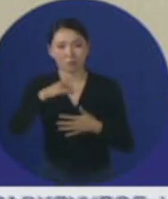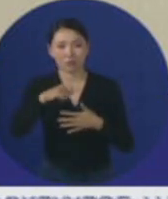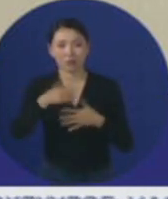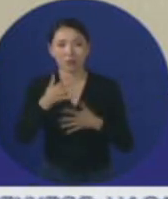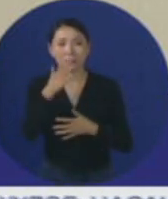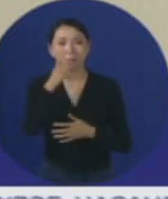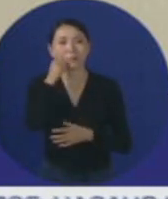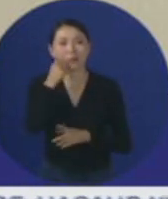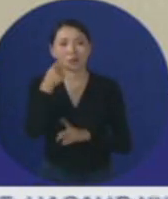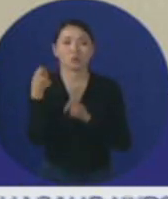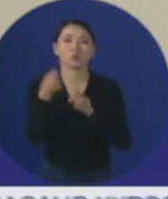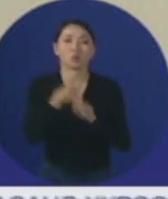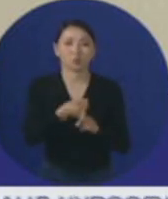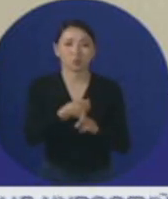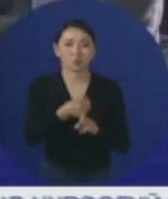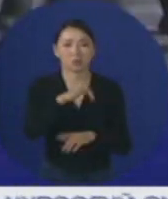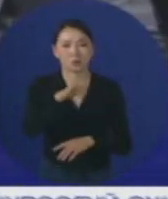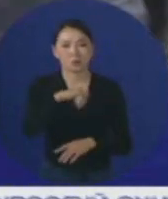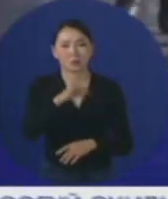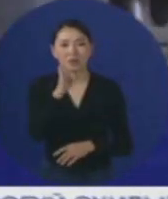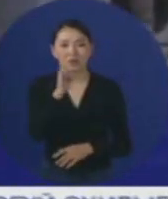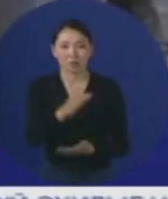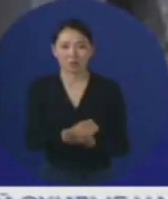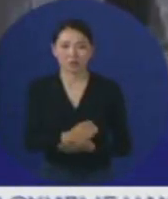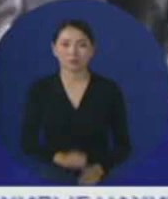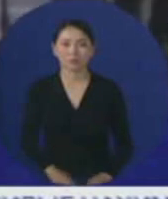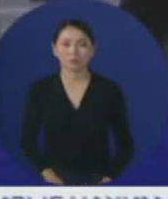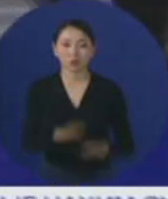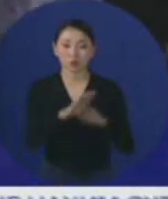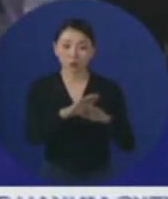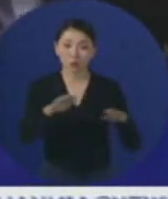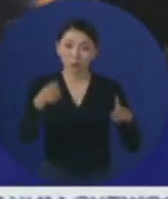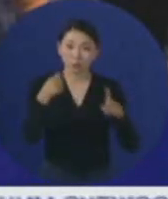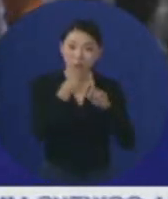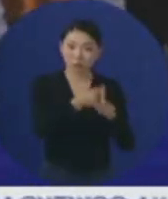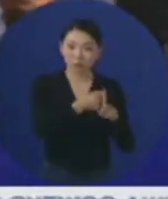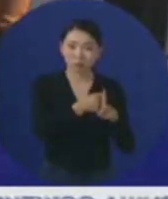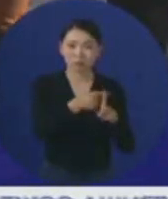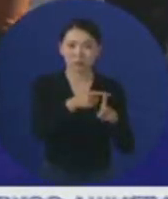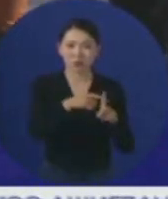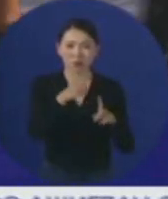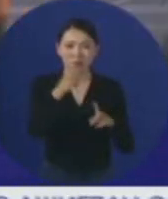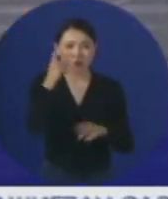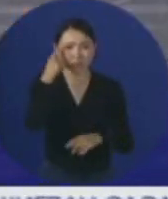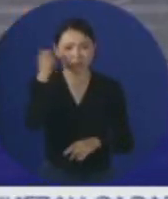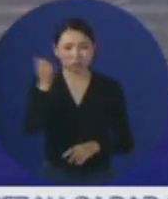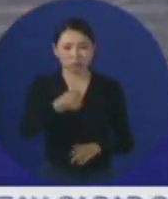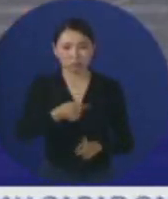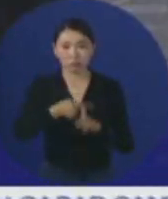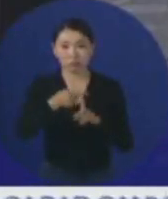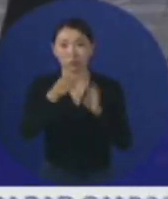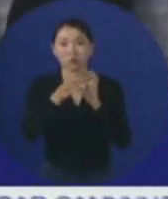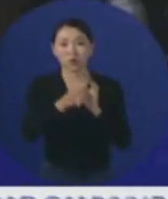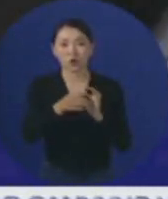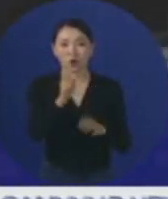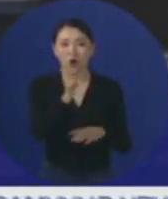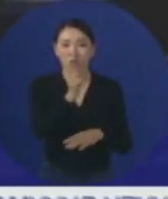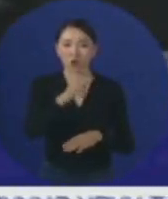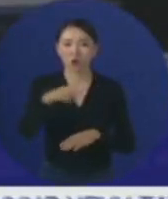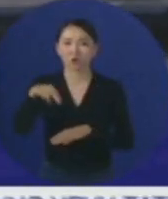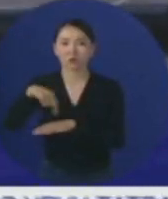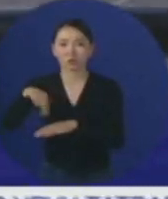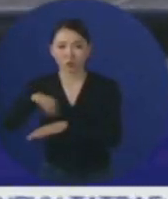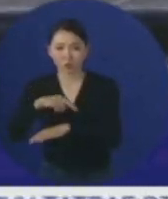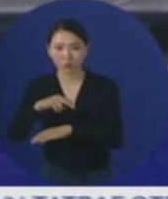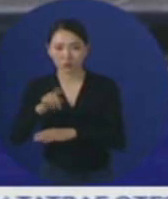бие махбодын хүчирхийллийн дуудлага байгаа. Хүүхдийн хүчирхийллийн гэмт хэрэг өдрөөс өдрөрт өссөн үзүүлэлтэд гарч байгаа энэ үед хороо дөргийн хэмжээнд анхан